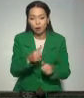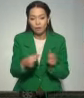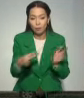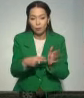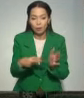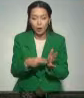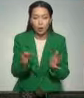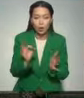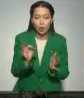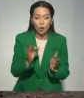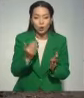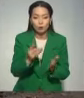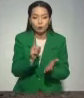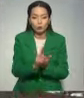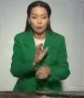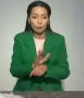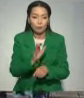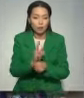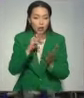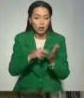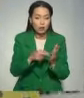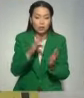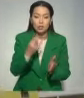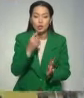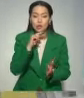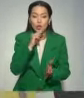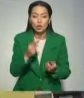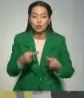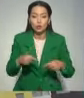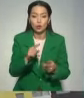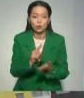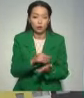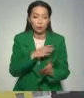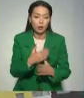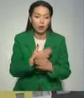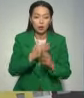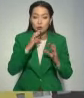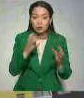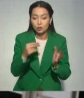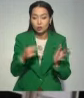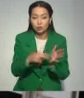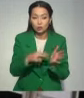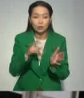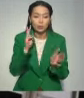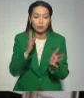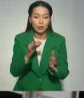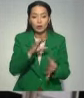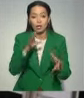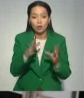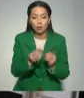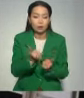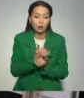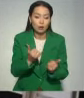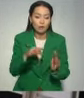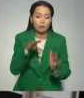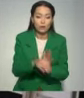сохранить при этом нулевой НДС на импорт в рамках проекта социально-экономической зоны Это поможет хотя бы сохранить цены на жилье и как результат позволить